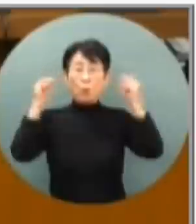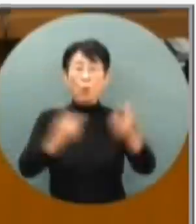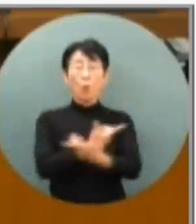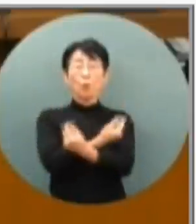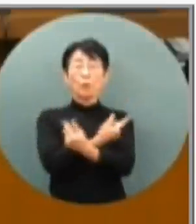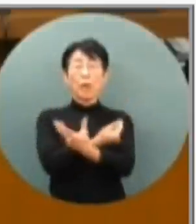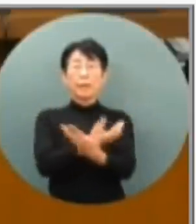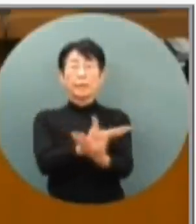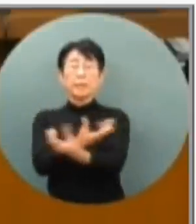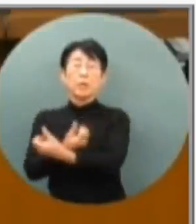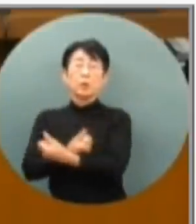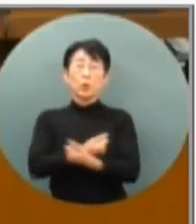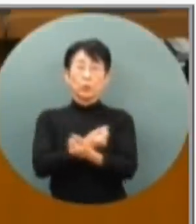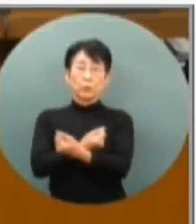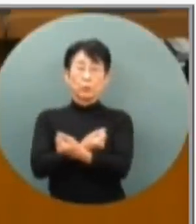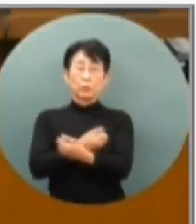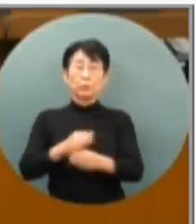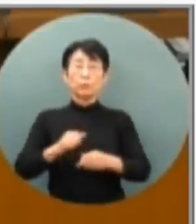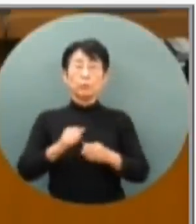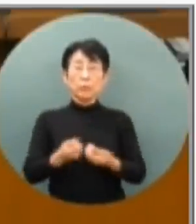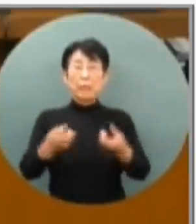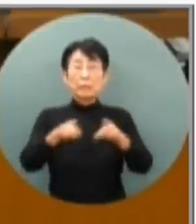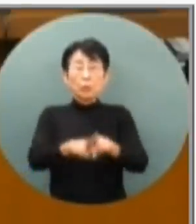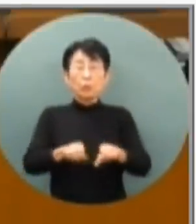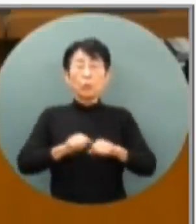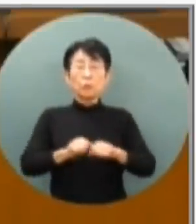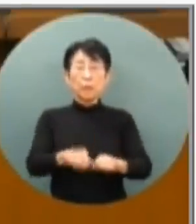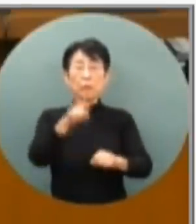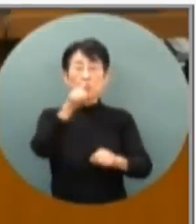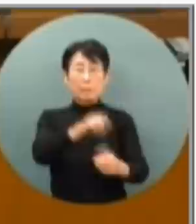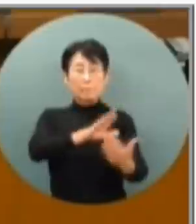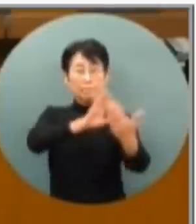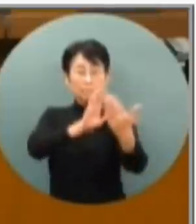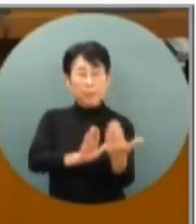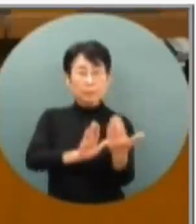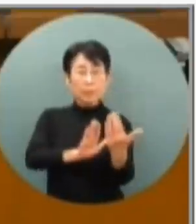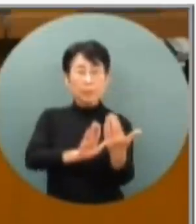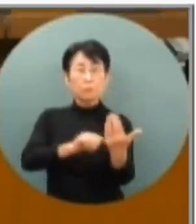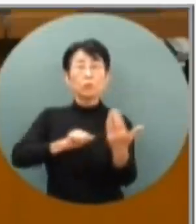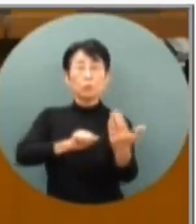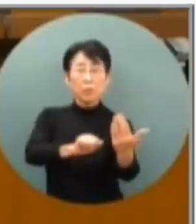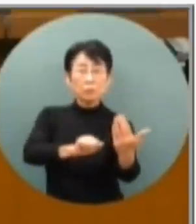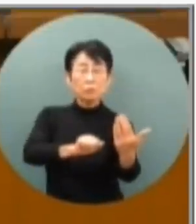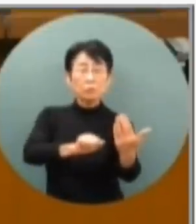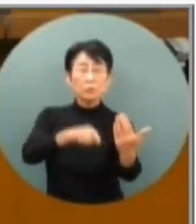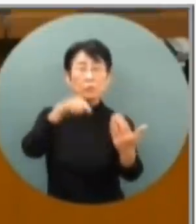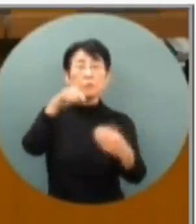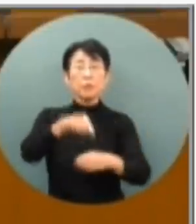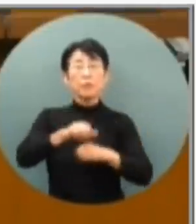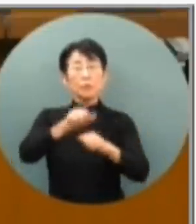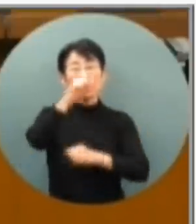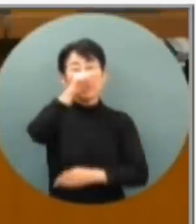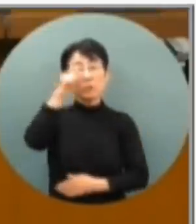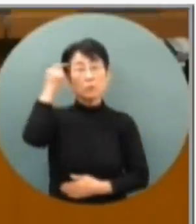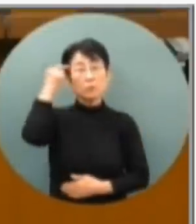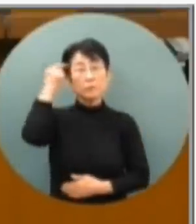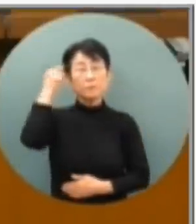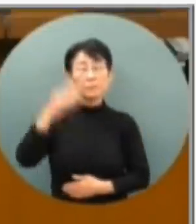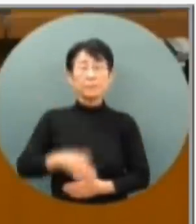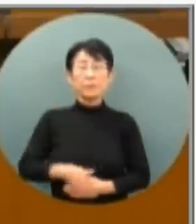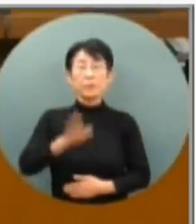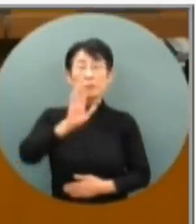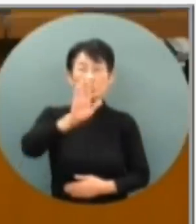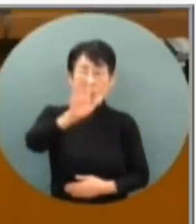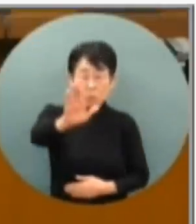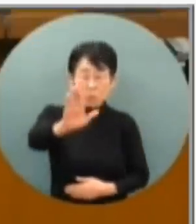して、まあ、共同して、こういうものに対して立ち向かっていこうということになればいいのかなと思います。ですから今後の運